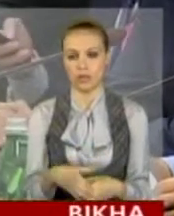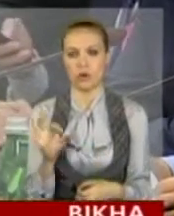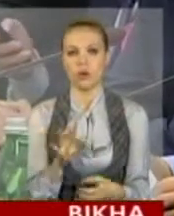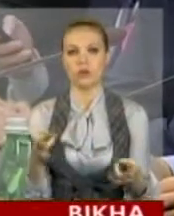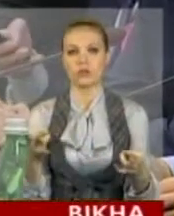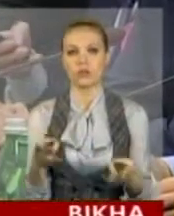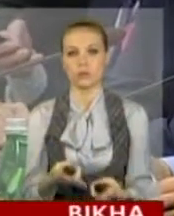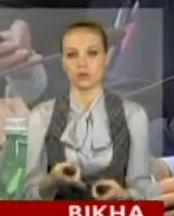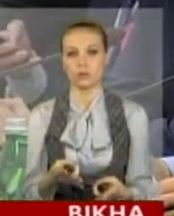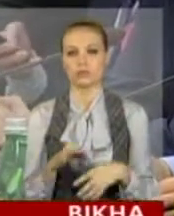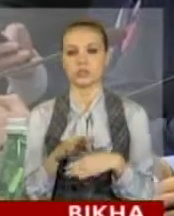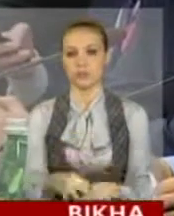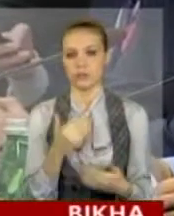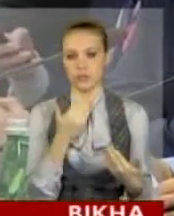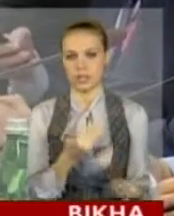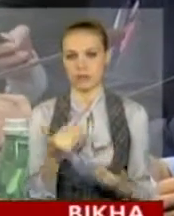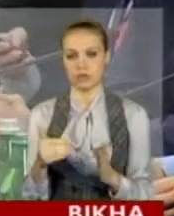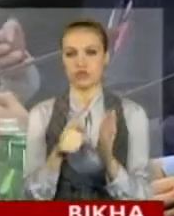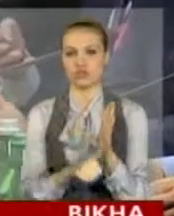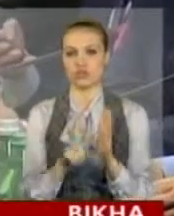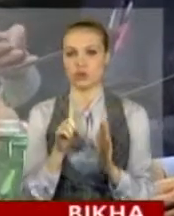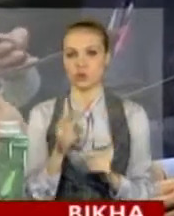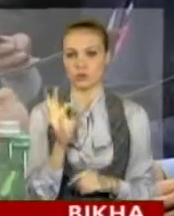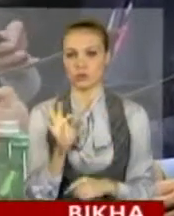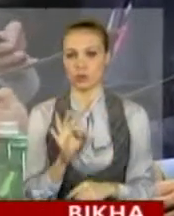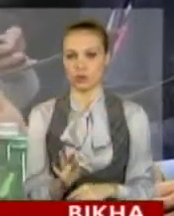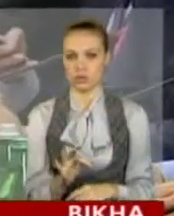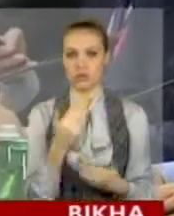необходимости проведения референдума. 61% опрошенных.